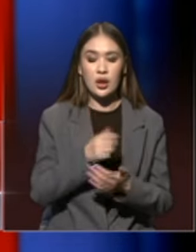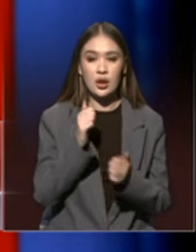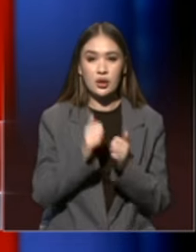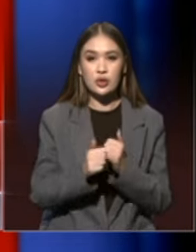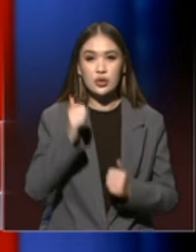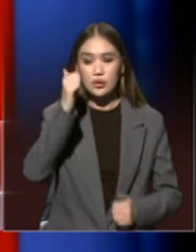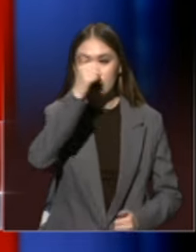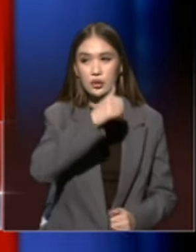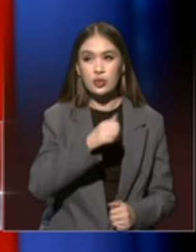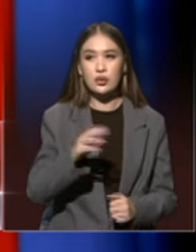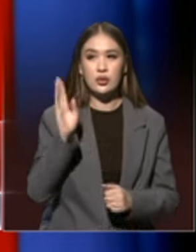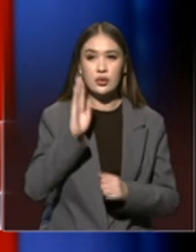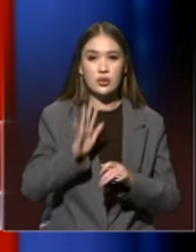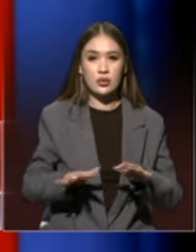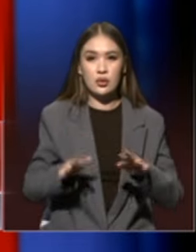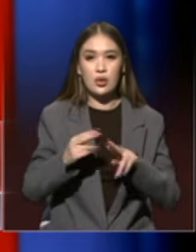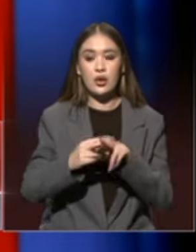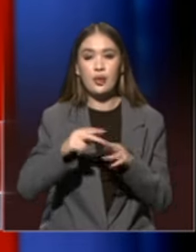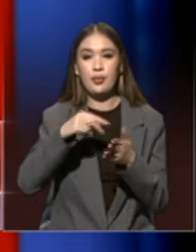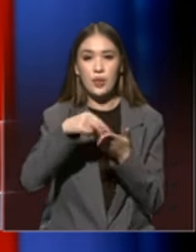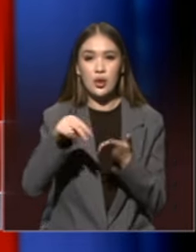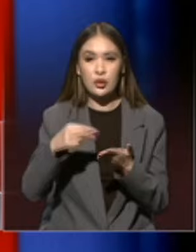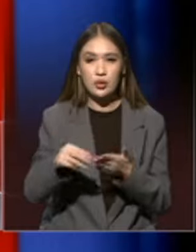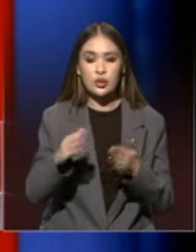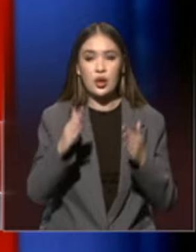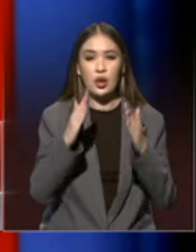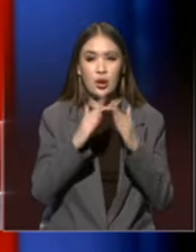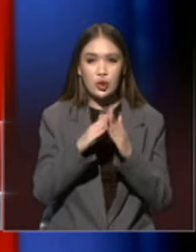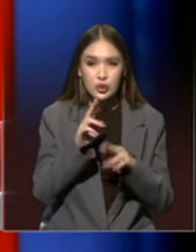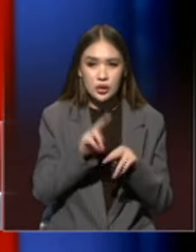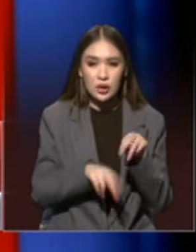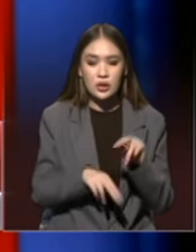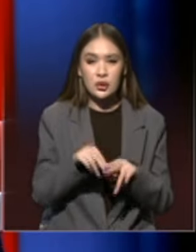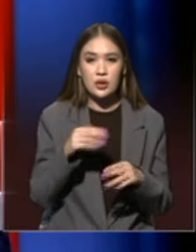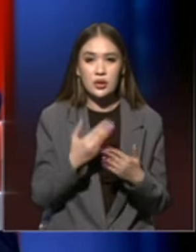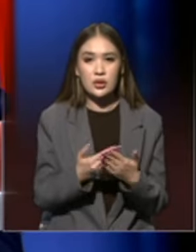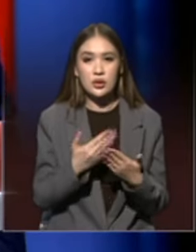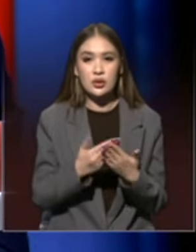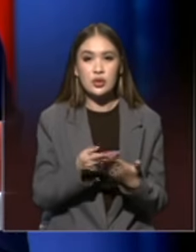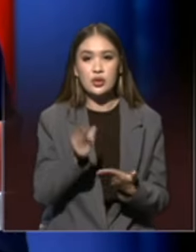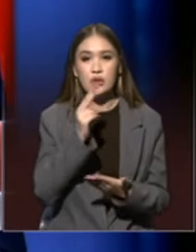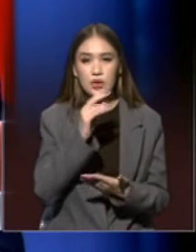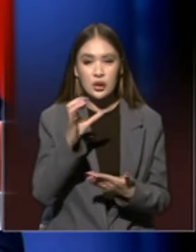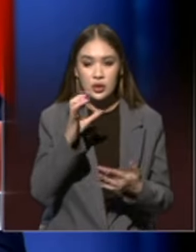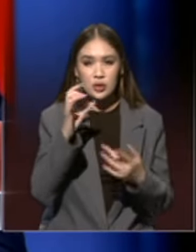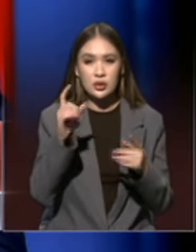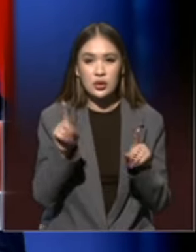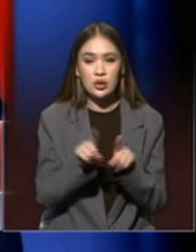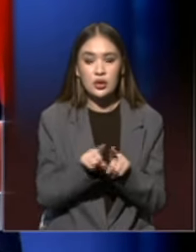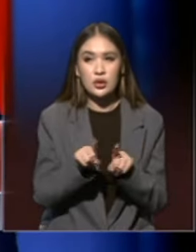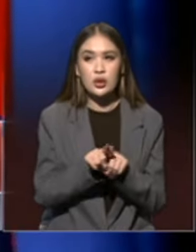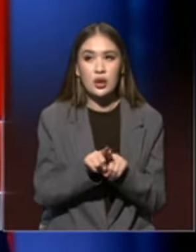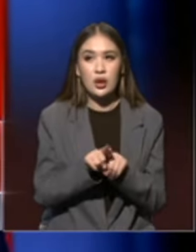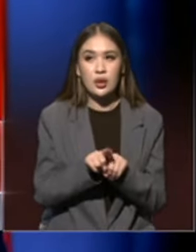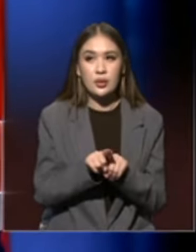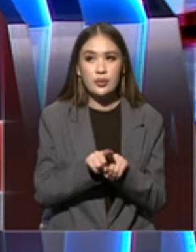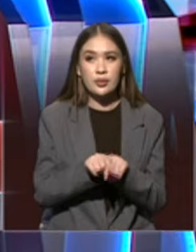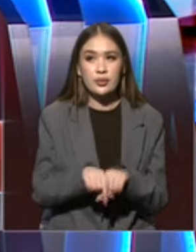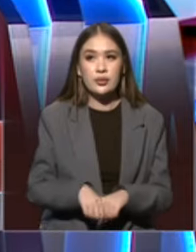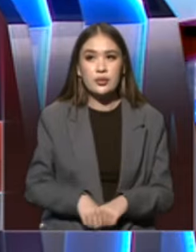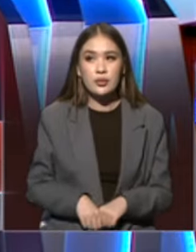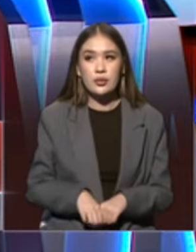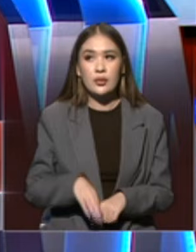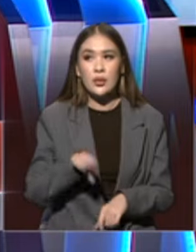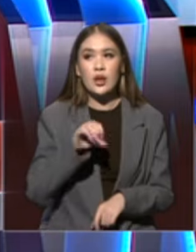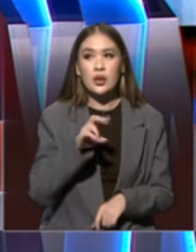кетеді. Госзакупқа ақша беріледі, соған үй салынады, басқа шаруа істейді. Төтенше жағдай жарияланады. Иә, төтенше жағдай жарияланады. Бір көзден тендер алынады. Тендер